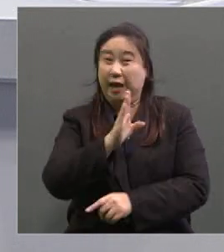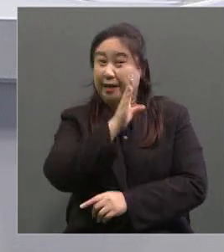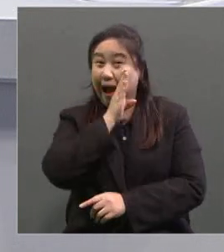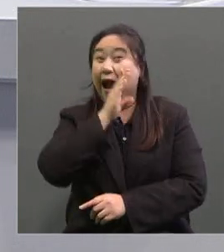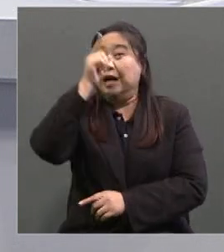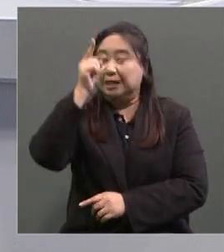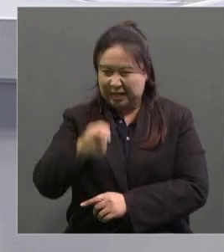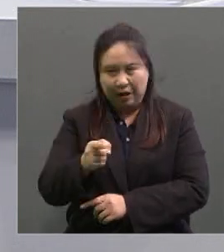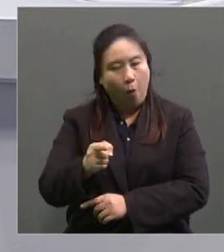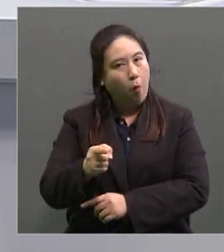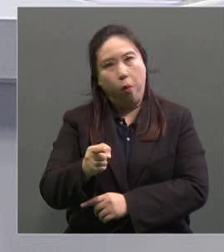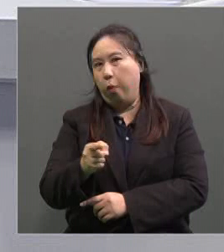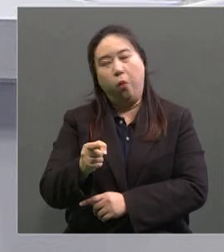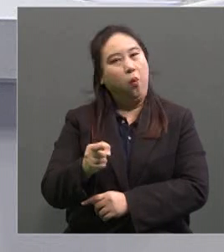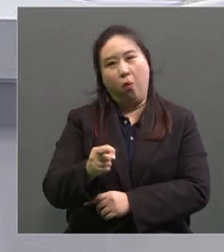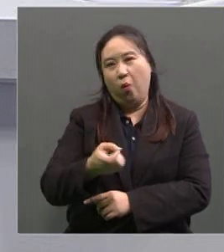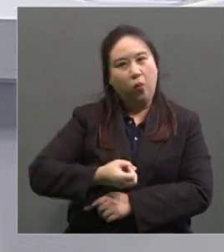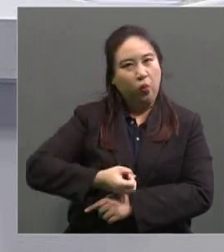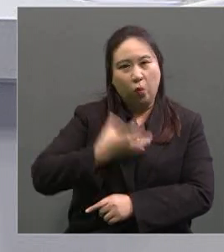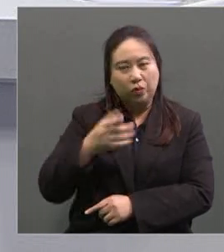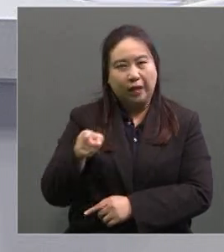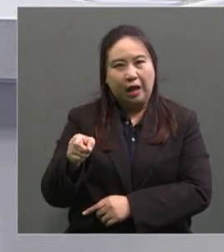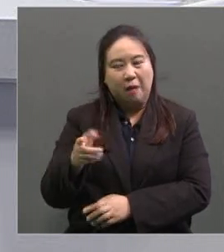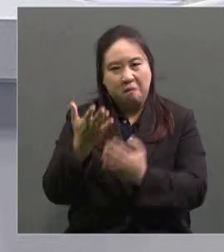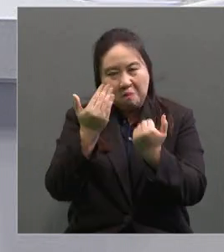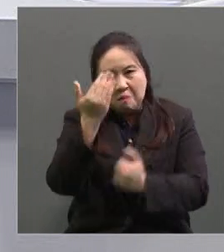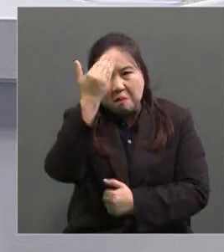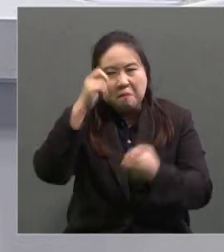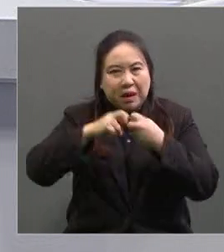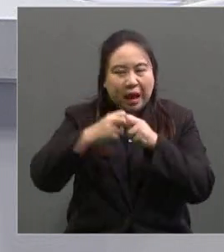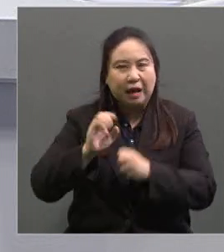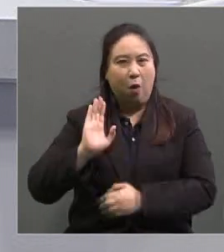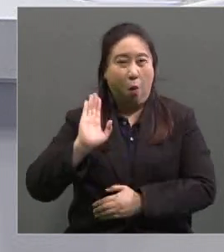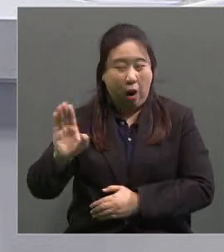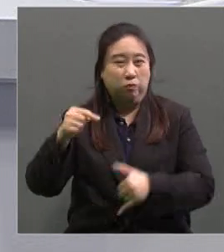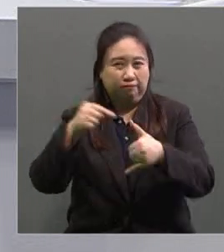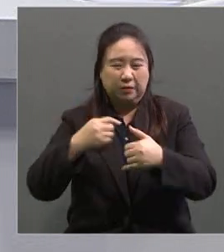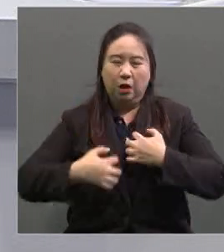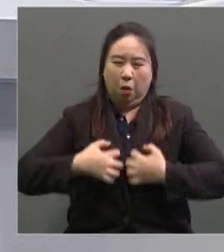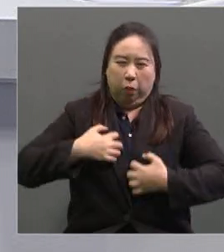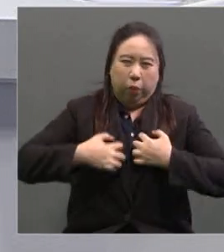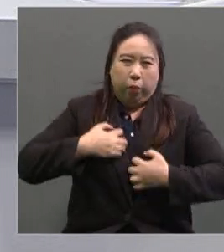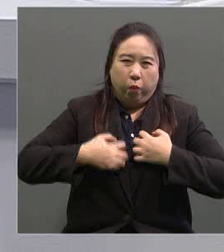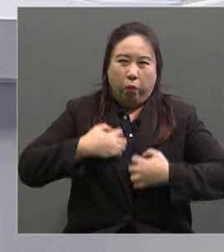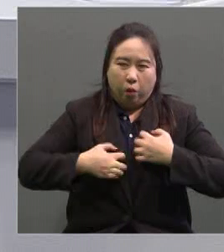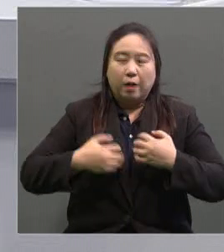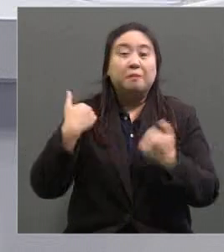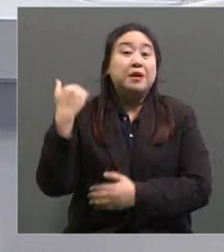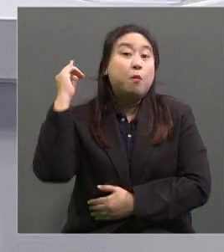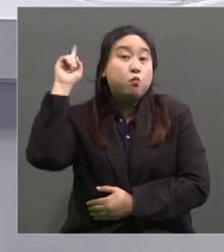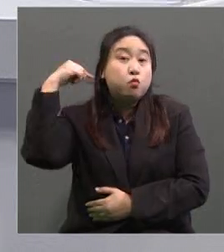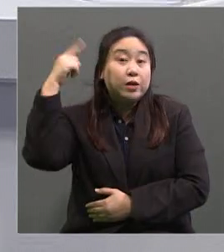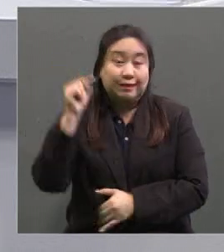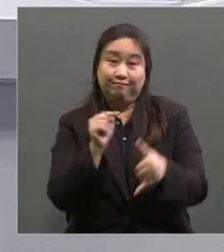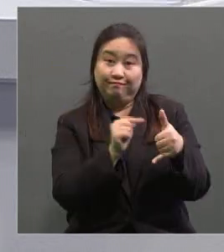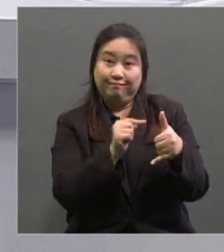มันมีความสลับซับซ้อนแล้วมันก็เป็นความทุกข์ทรมานของผู้เสียหายจริงๆนะคะคือเรื่องนี้เนี่ยมีหญิงสาว